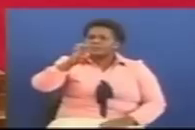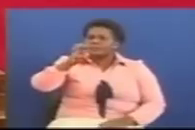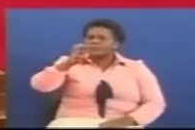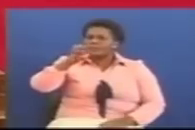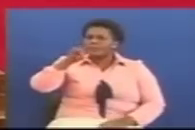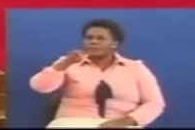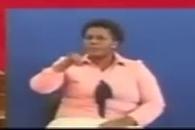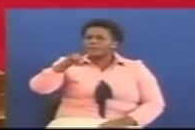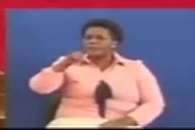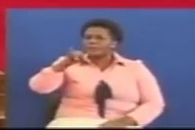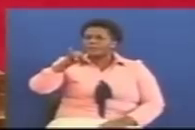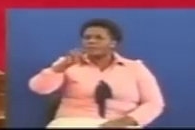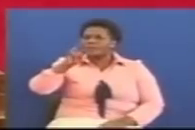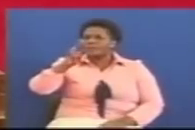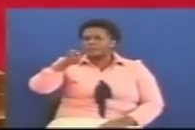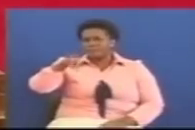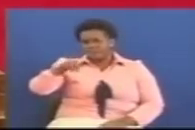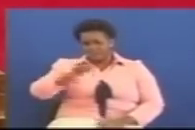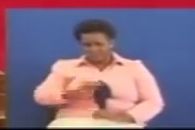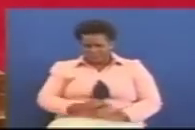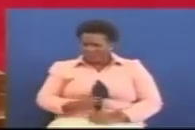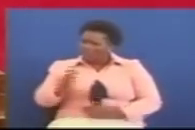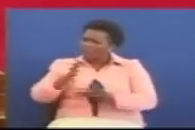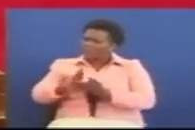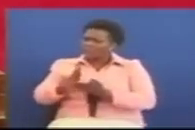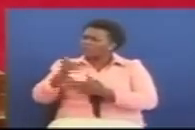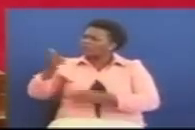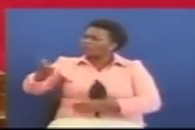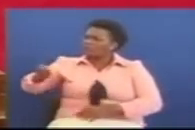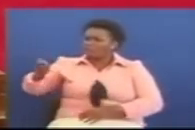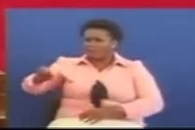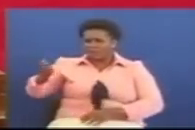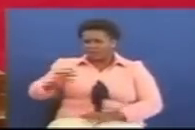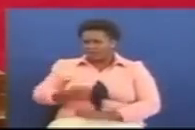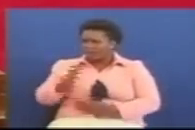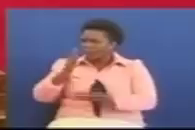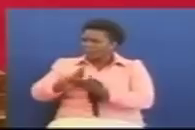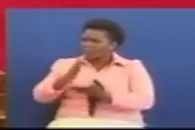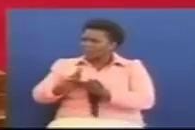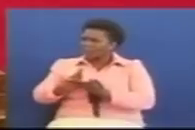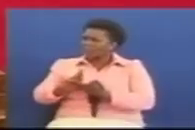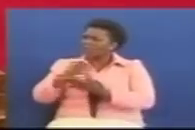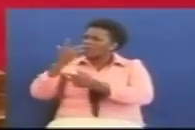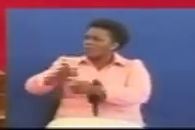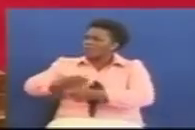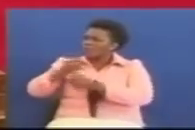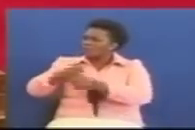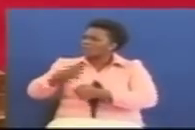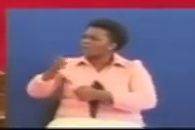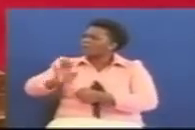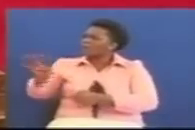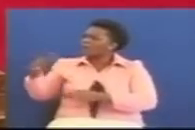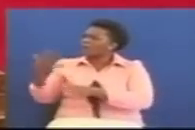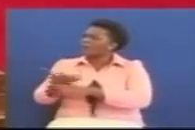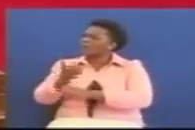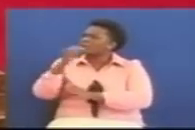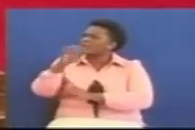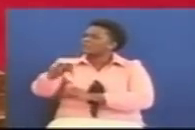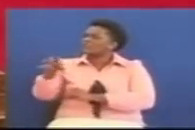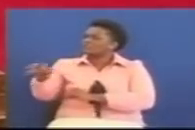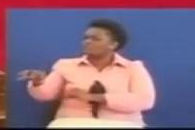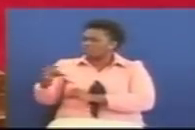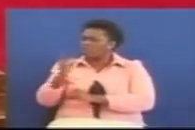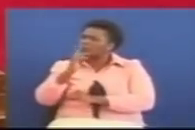Nampongeza sana Mheshimiwa Ngonyani na kwa namna anavyohangaikia wana Namtumbo katika kuhakikisha wananufaika na sekta ya kilimo